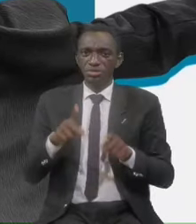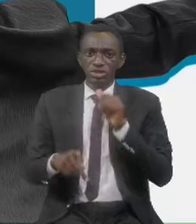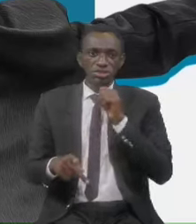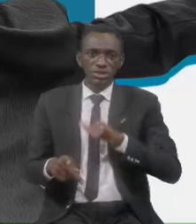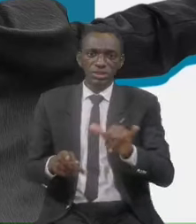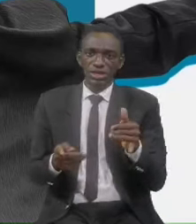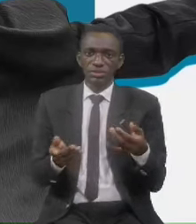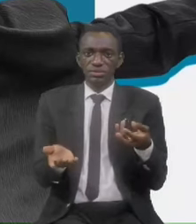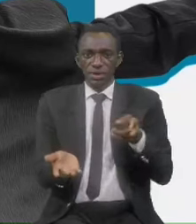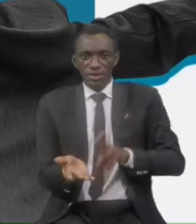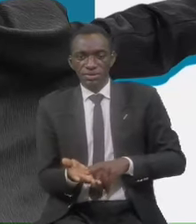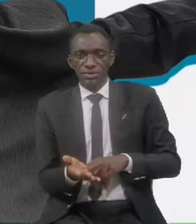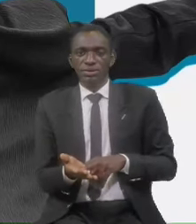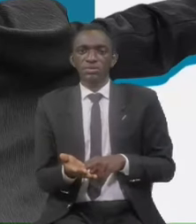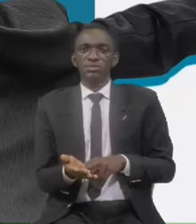to.